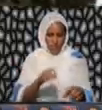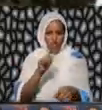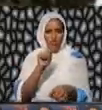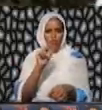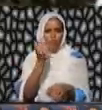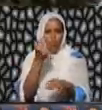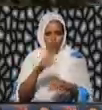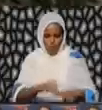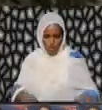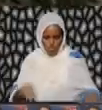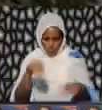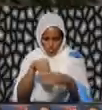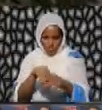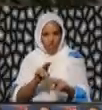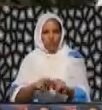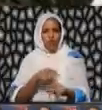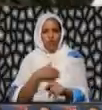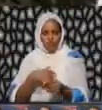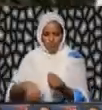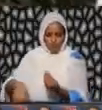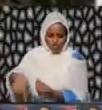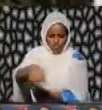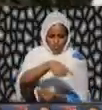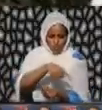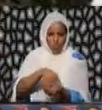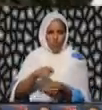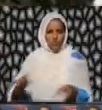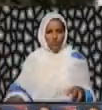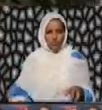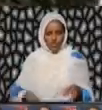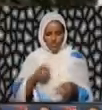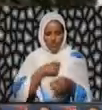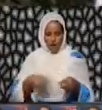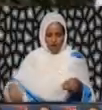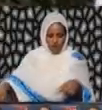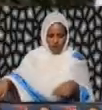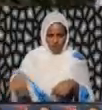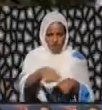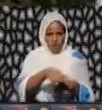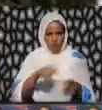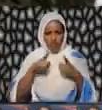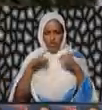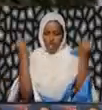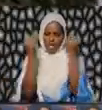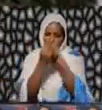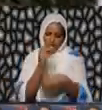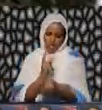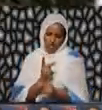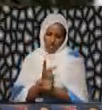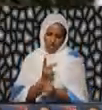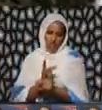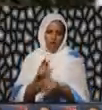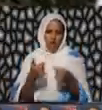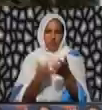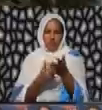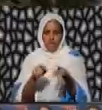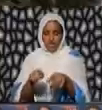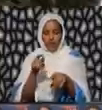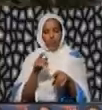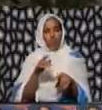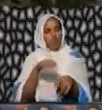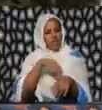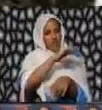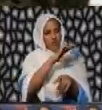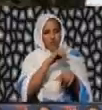እንደ ቱቦ አይነት እዛች ውስጥ እንትን ይላል። ነገር ግን ዙሪያውን የሚገርመው ደግሞ ውሻ ነው ከቦ የሚያድረው እሱን ለየስ ይጠብቁት ያደራሉ። ከዛ በኋላ ጧት ሲርበው ሄዶ